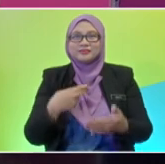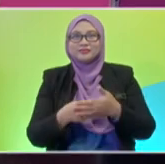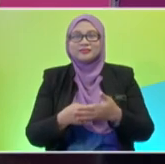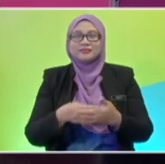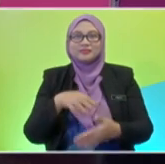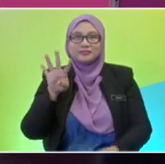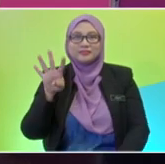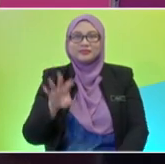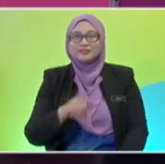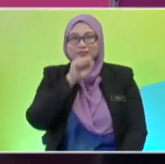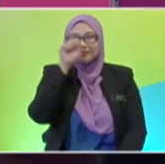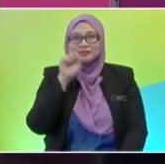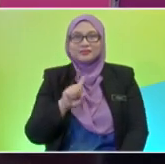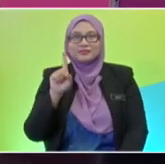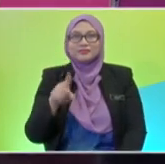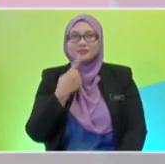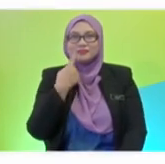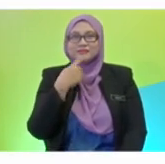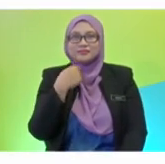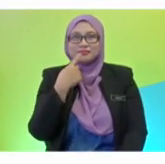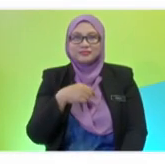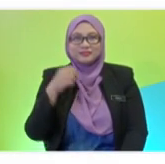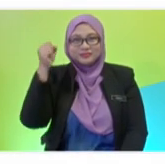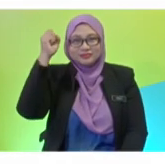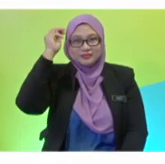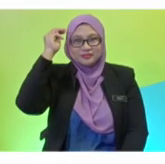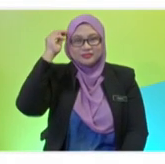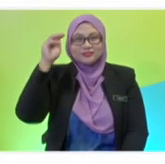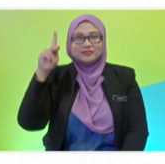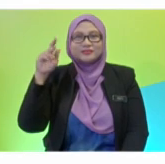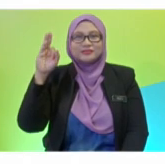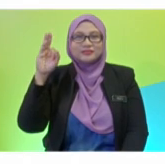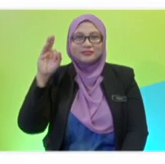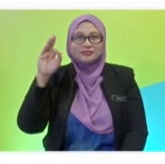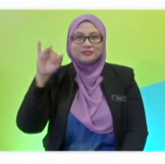dan pertama Siapakah Mama Ridwan Puzzy tadi